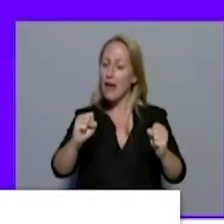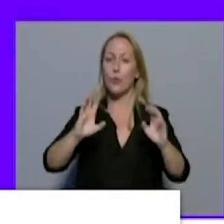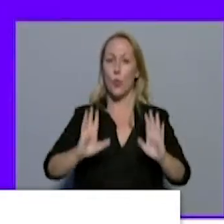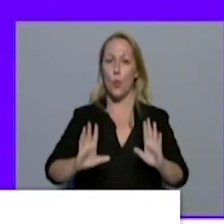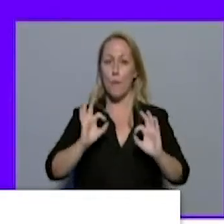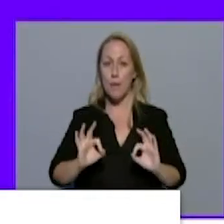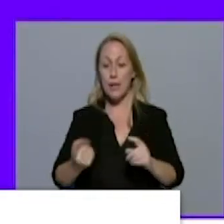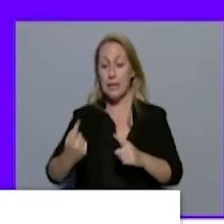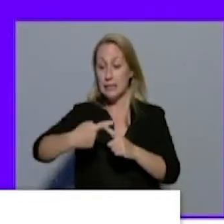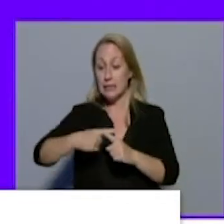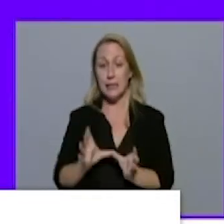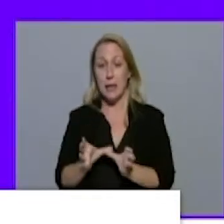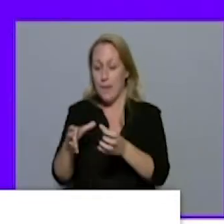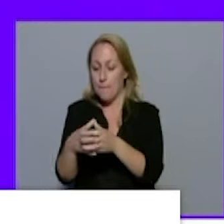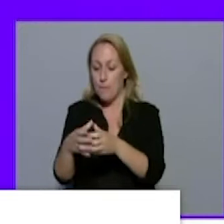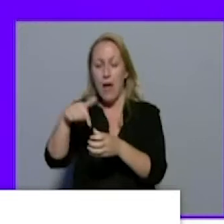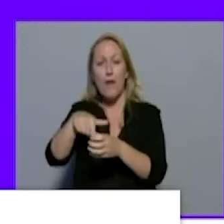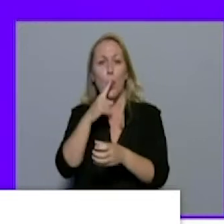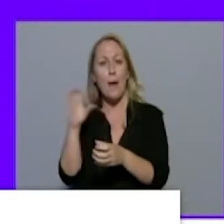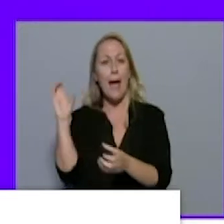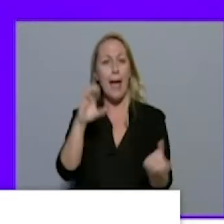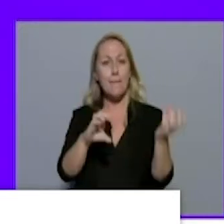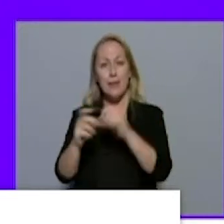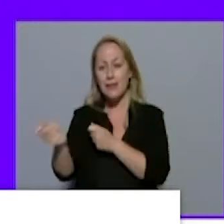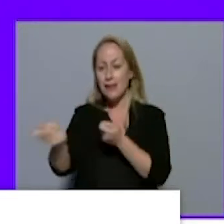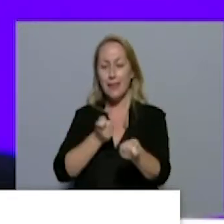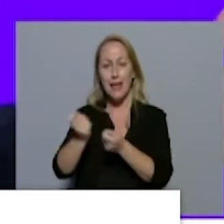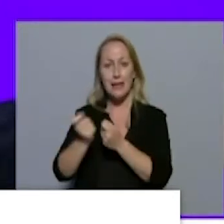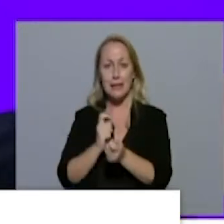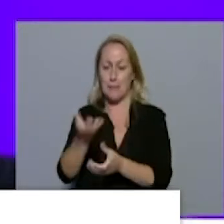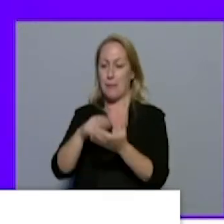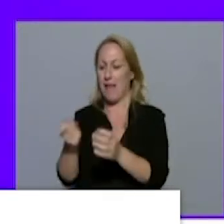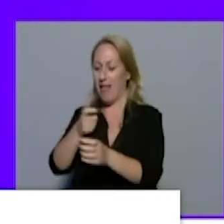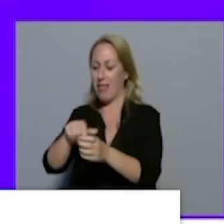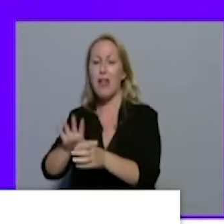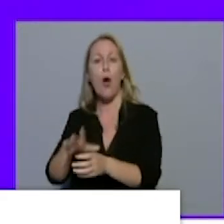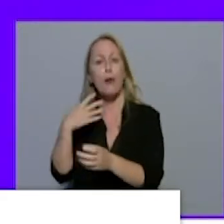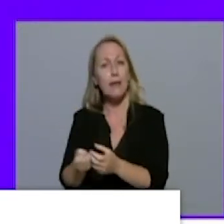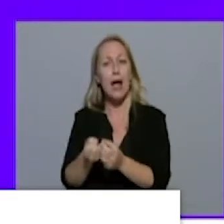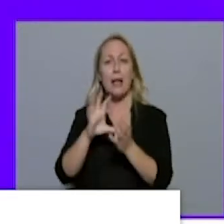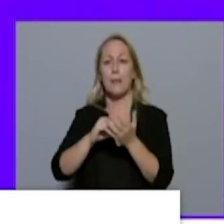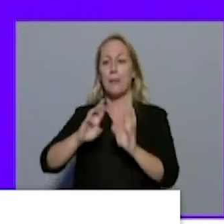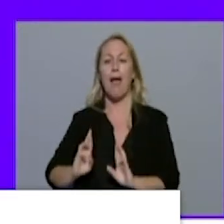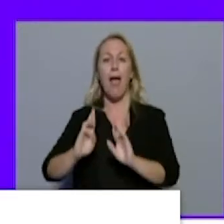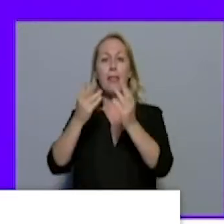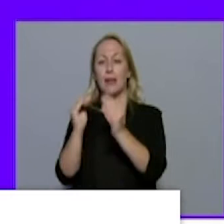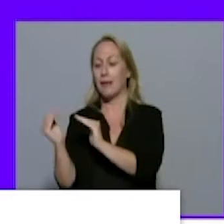συμμετοχικές μορφές, στις επενδύσεις και τη διαχείριση, όπως οι ενεργειακές κοινότητες.